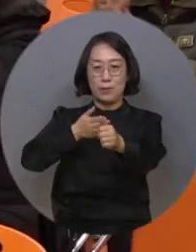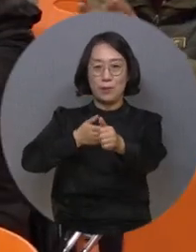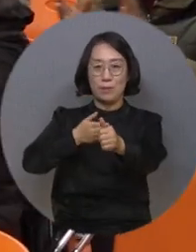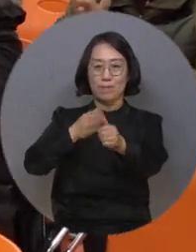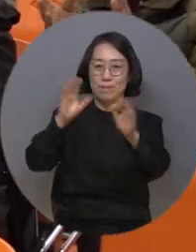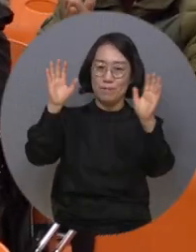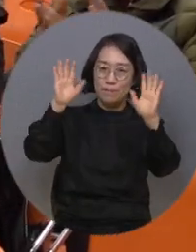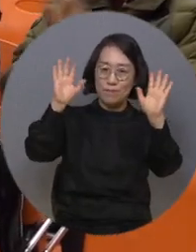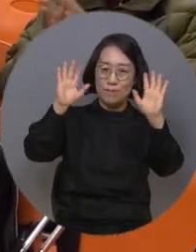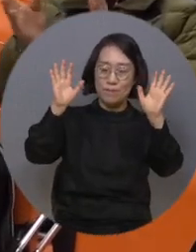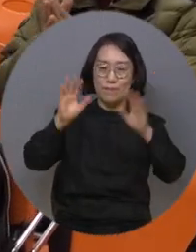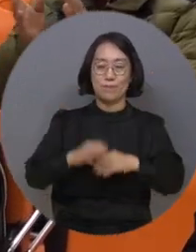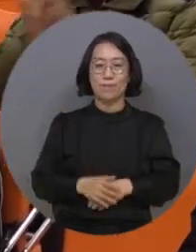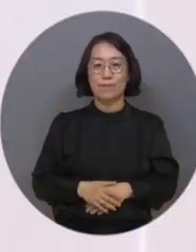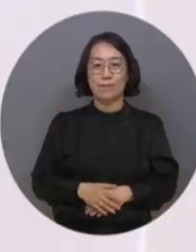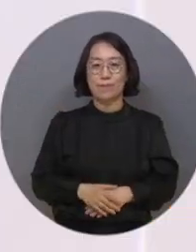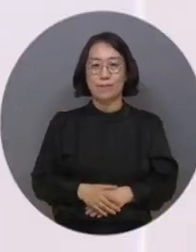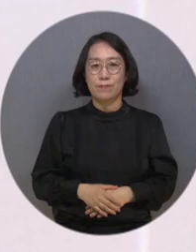네.